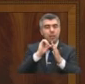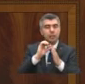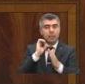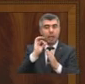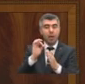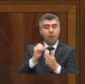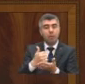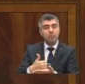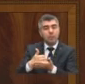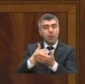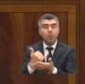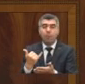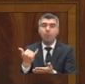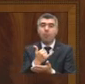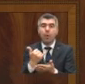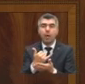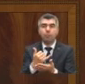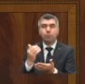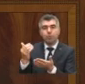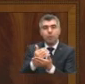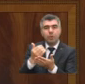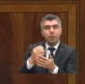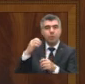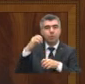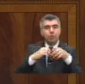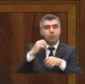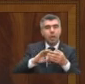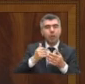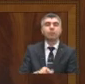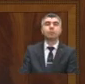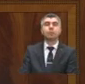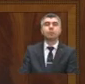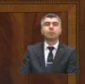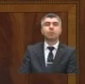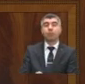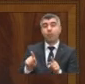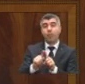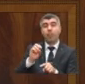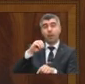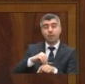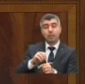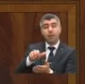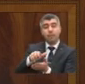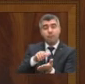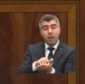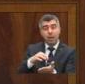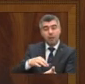أساسية لاستثمار التساقطات المطرية، وكذلك تحقيق النجاعة الفلاحية بالنسبة